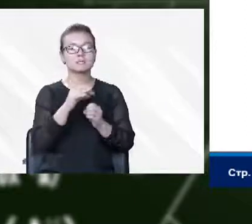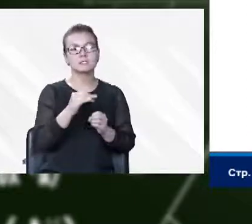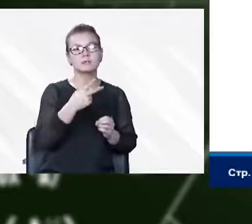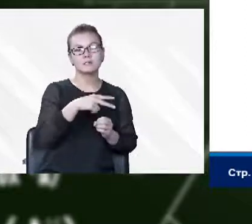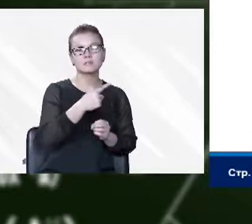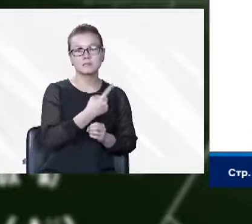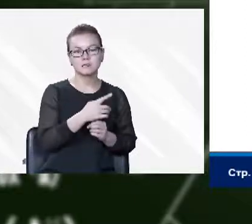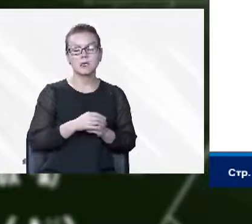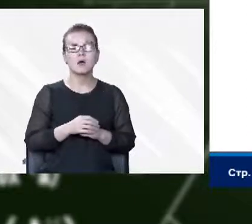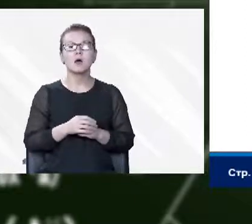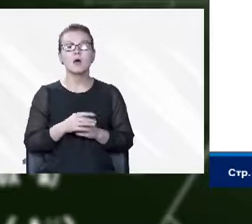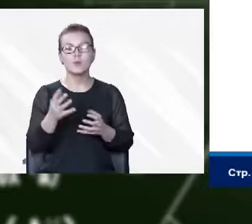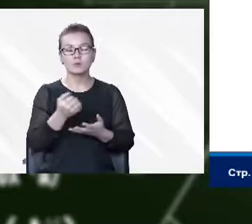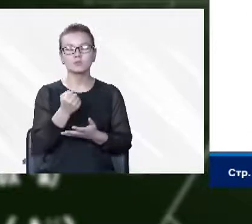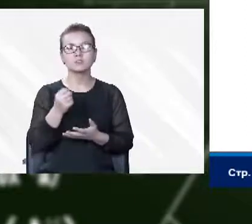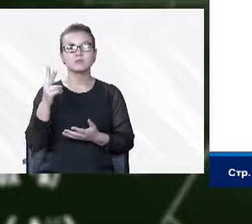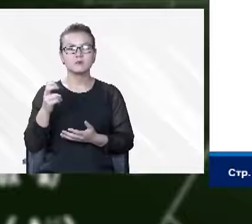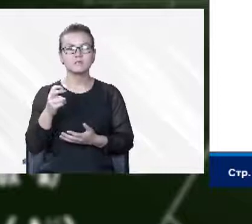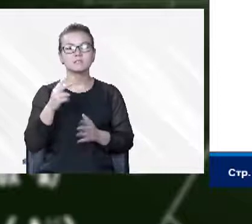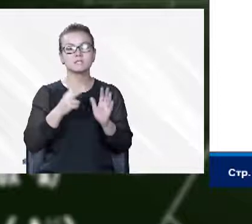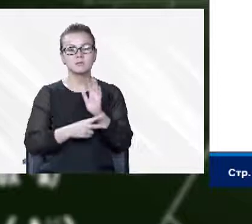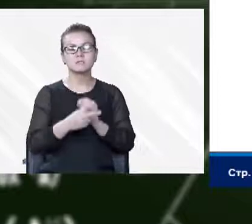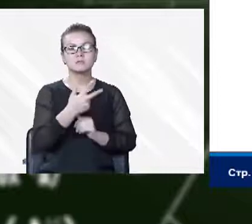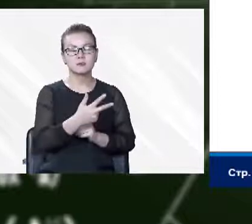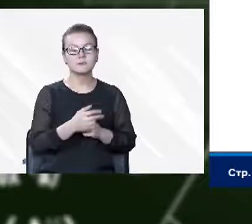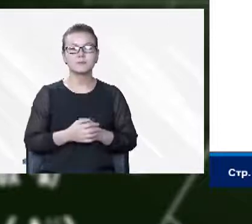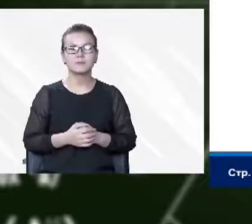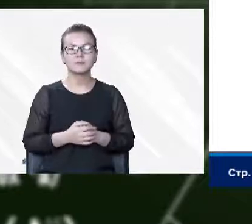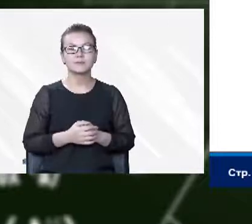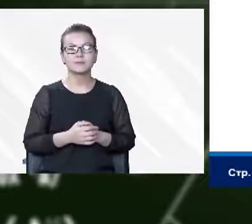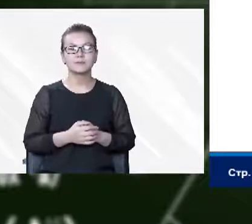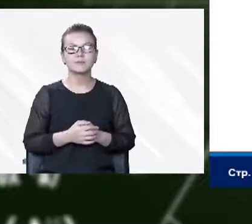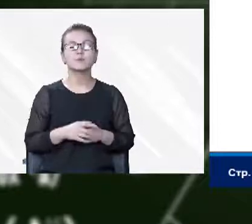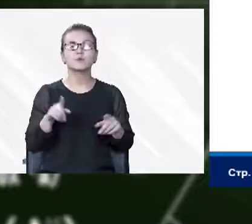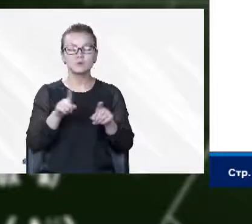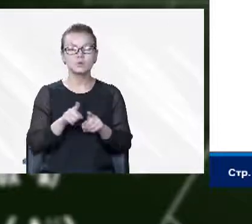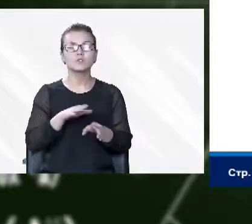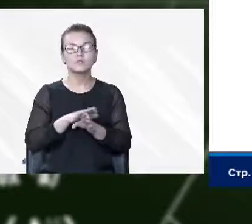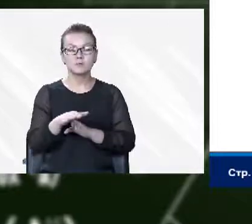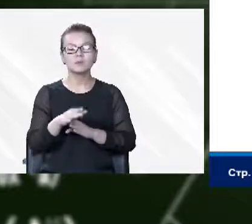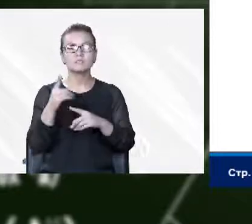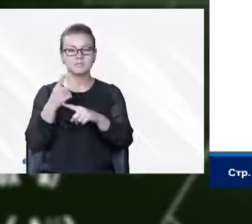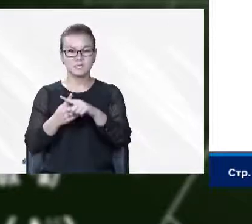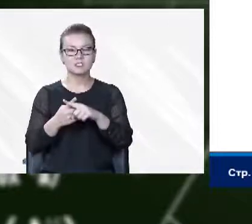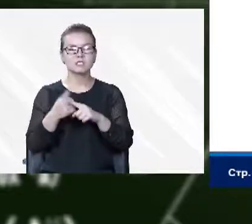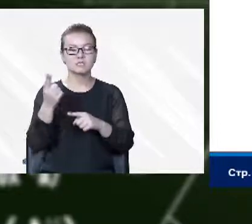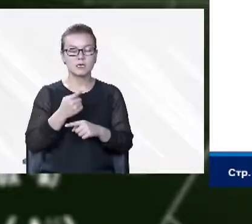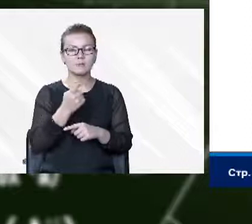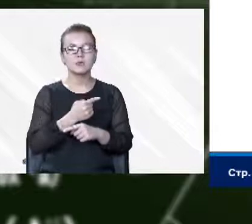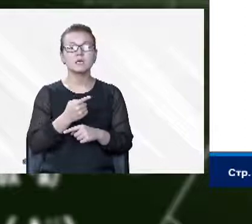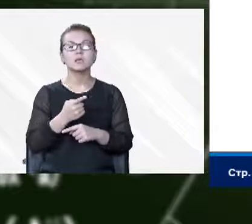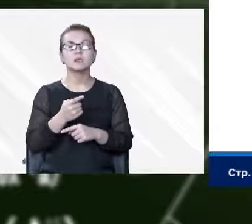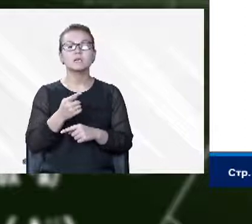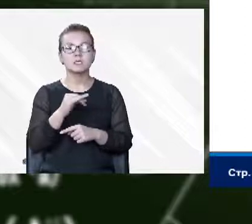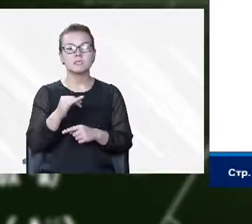21. Получилось 273. И тоже выполнил сложение дробей уже